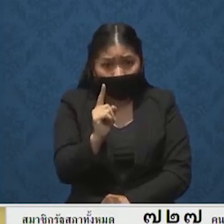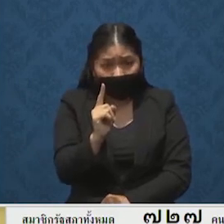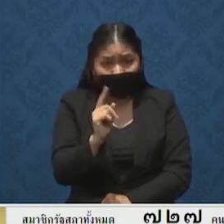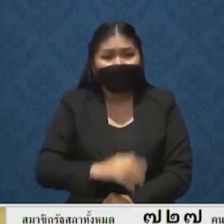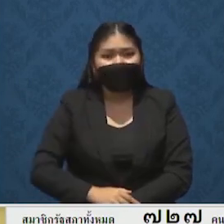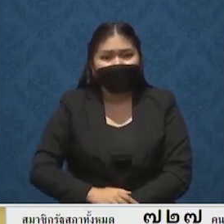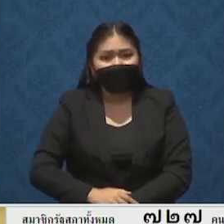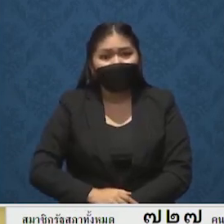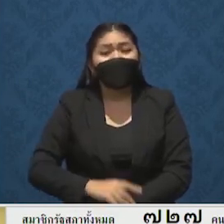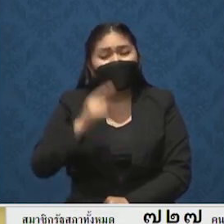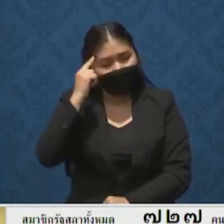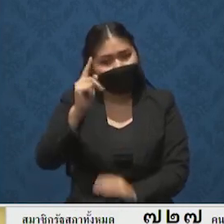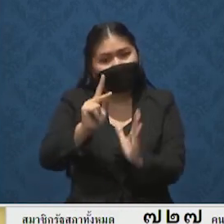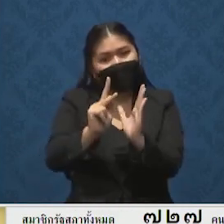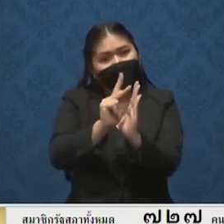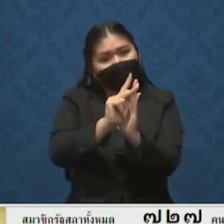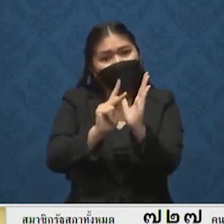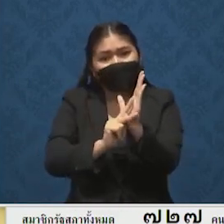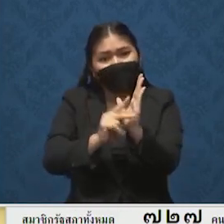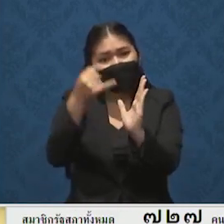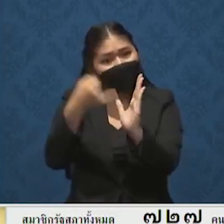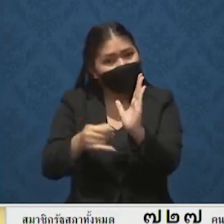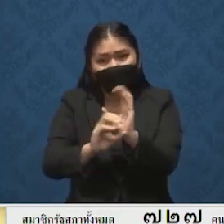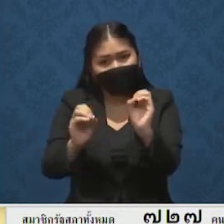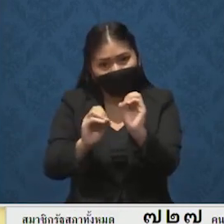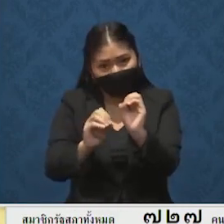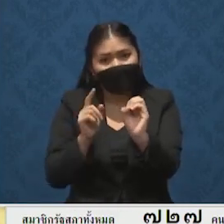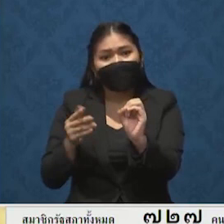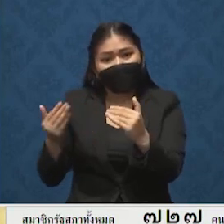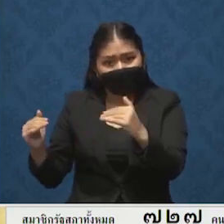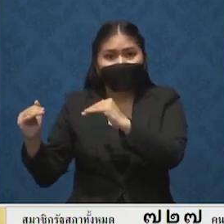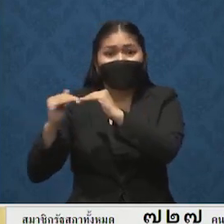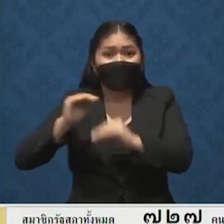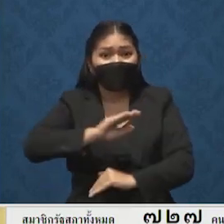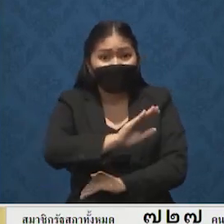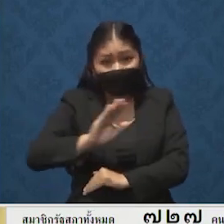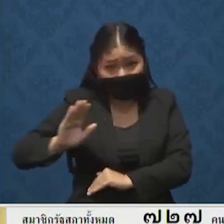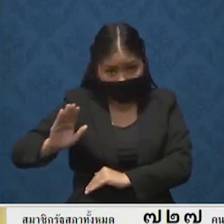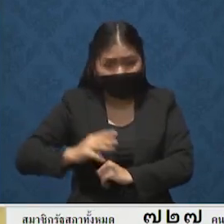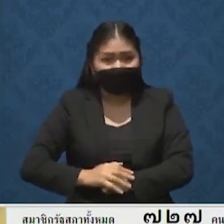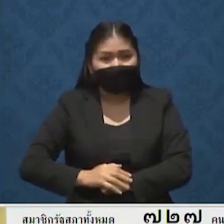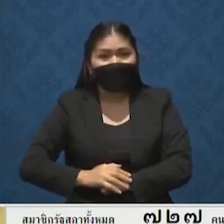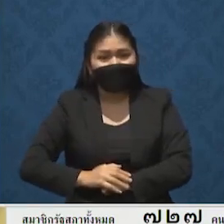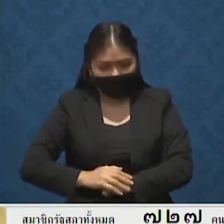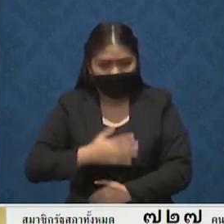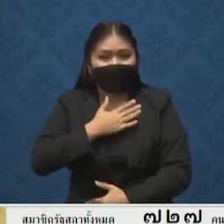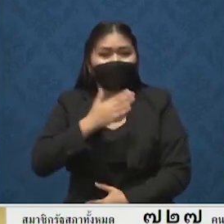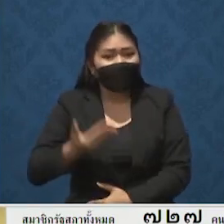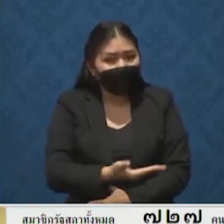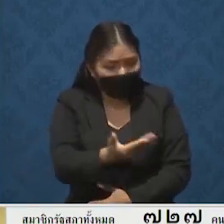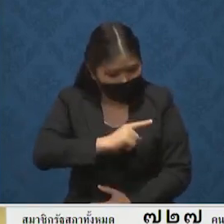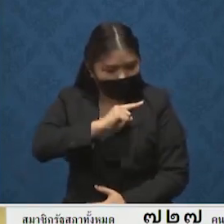ามันไม่ผิดกฎหมายแล้วก็เป็นสิทธิ์เขาอย่าไปวิจารณ์เขา ท่านประธาน ขอแต่เพียงว่าเราทำหน้าที่เราให้ครบถ้